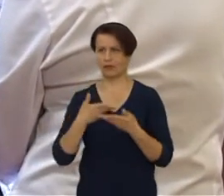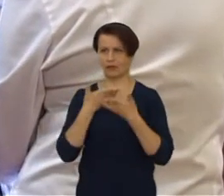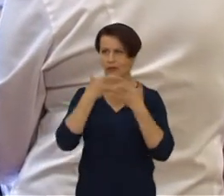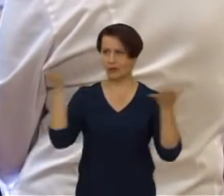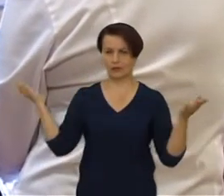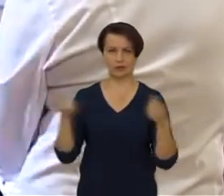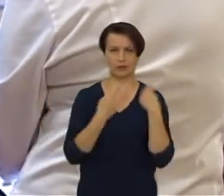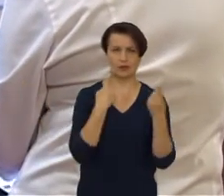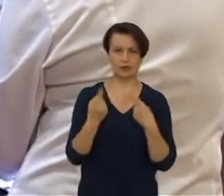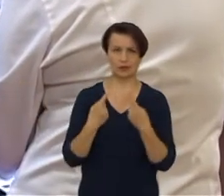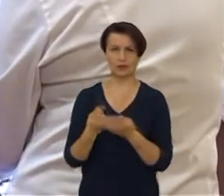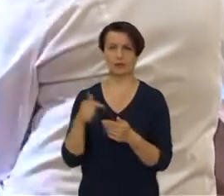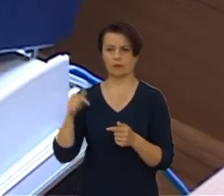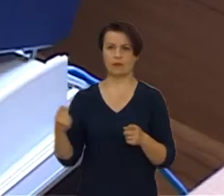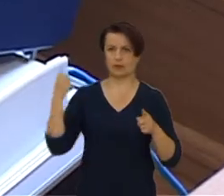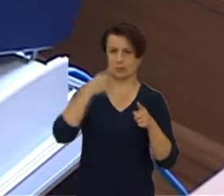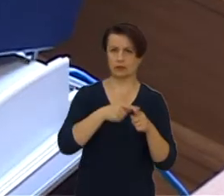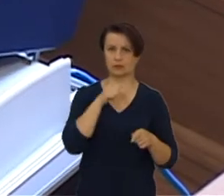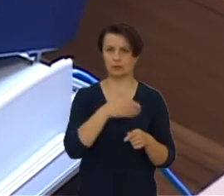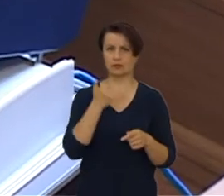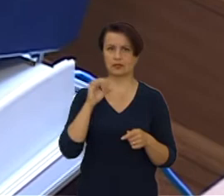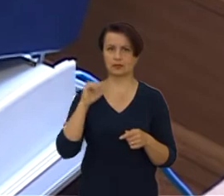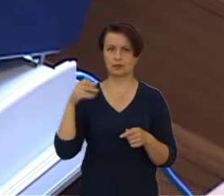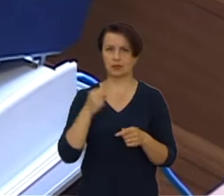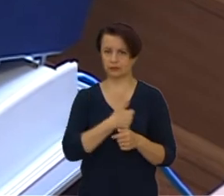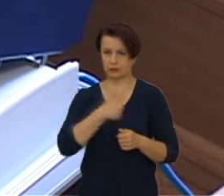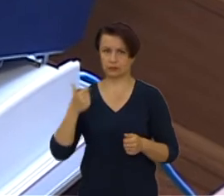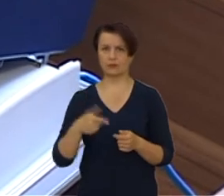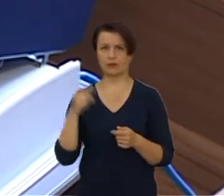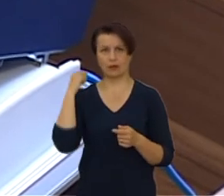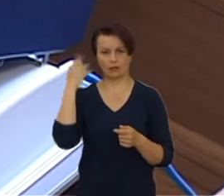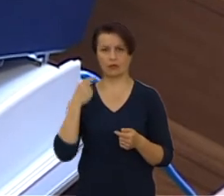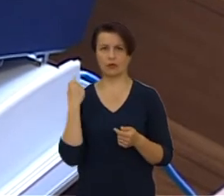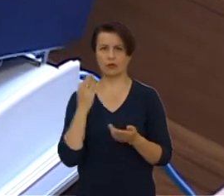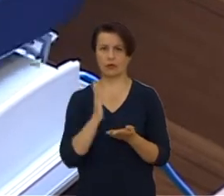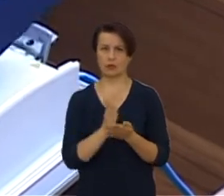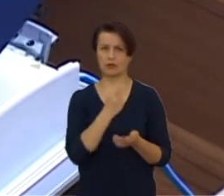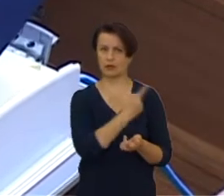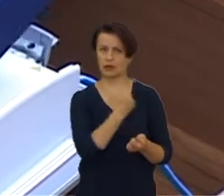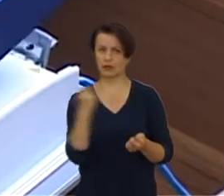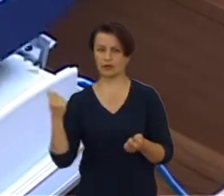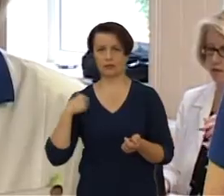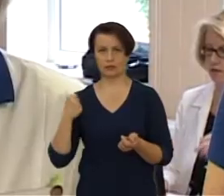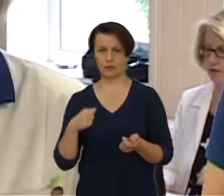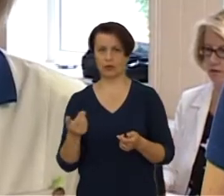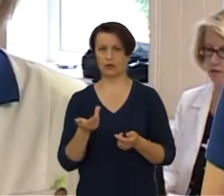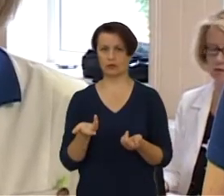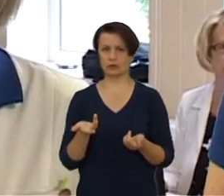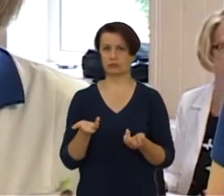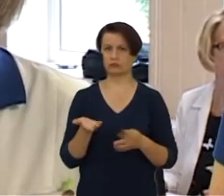viešoje erdvėje. Todėl prisidėti prie šitos kilnios misijos, manau, yra kiekvieno žmogaus pareiga.